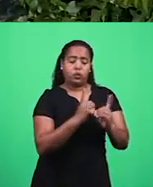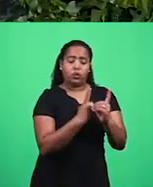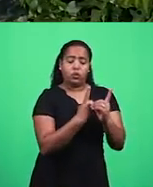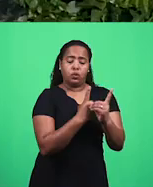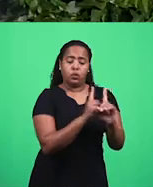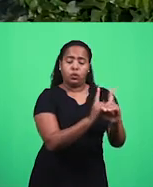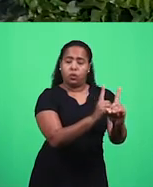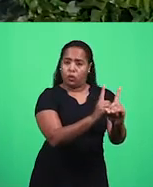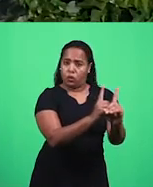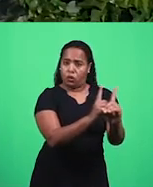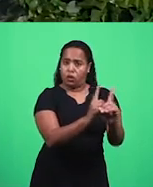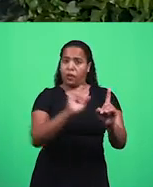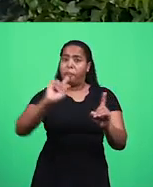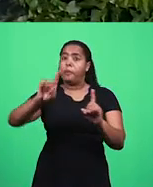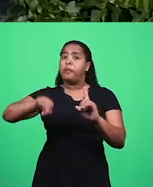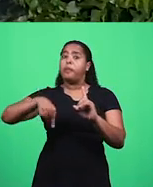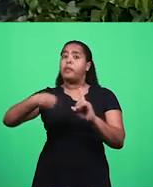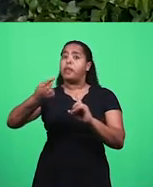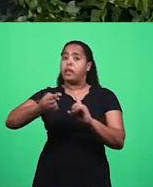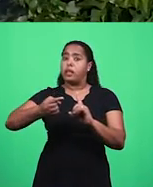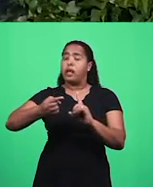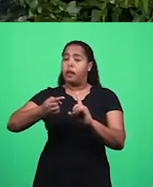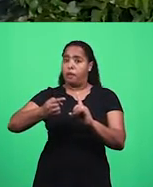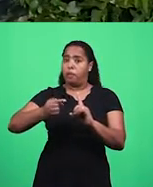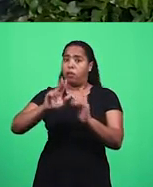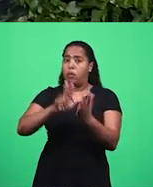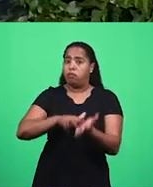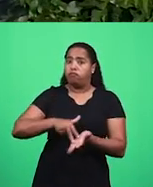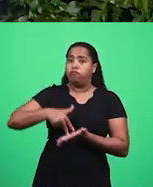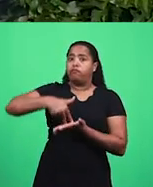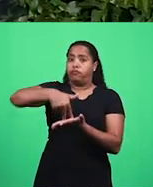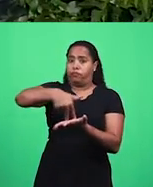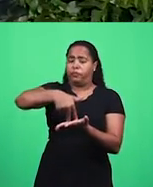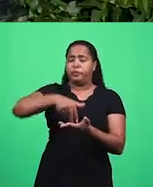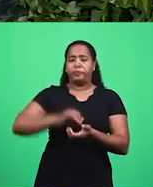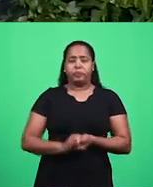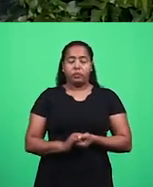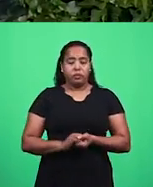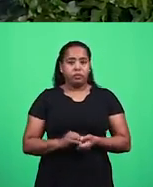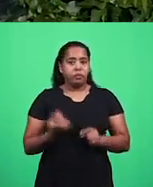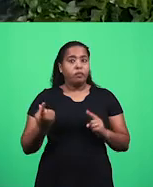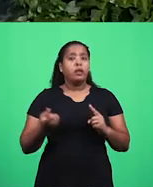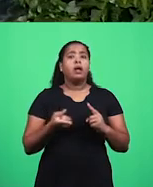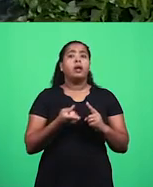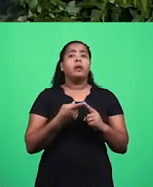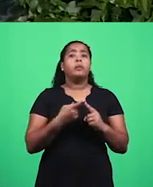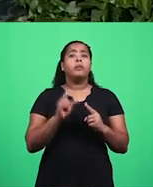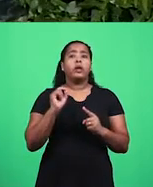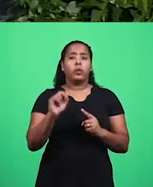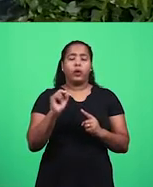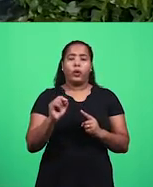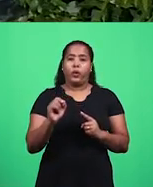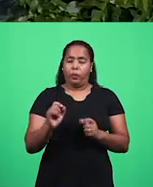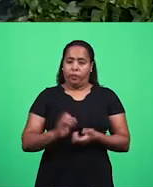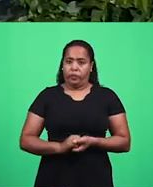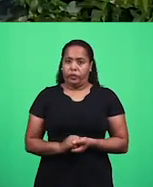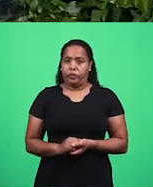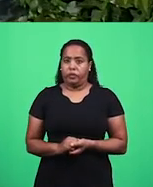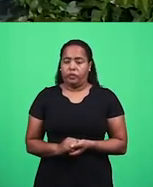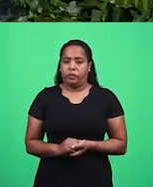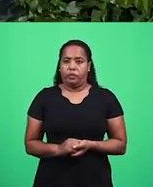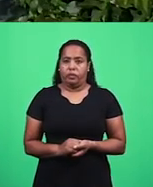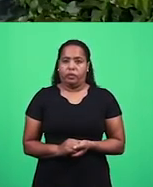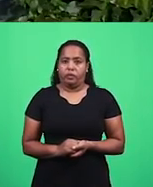явился ученикам Своим и другим после воскресения. Да. И мы видим, прежде всего,